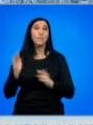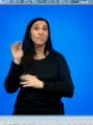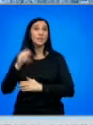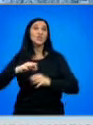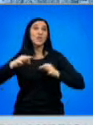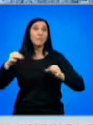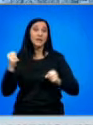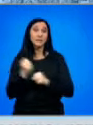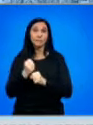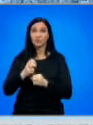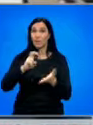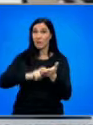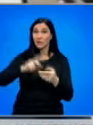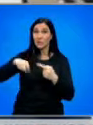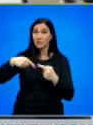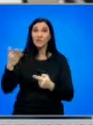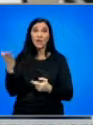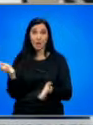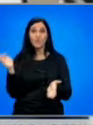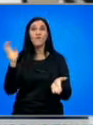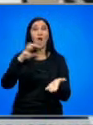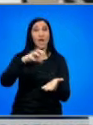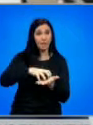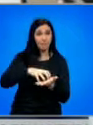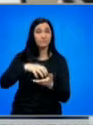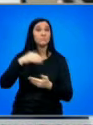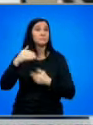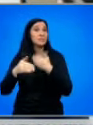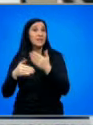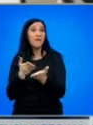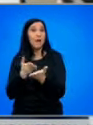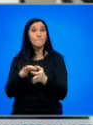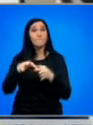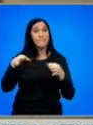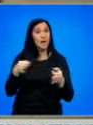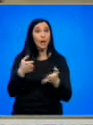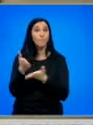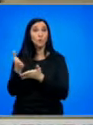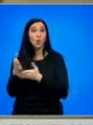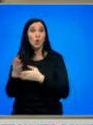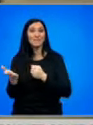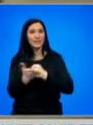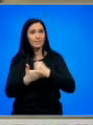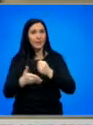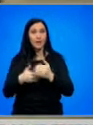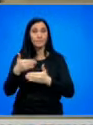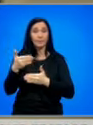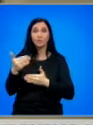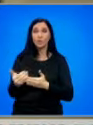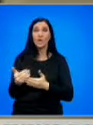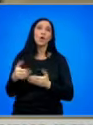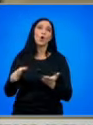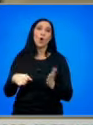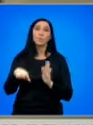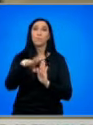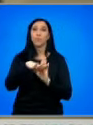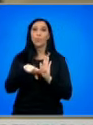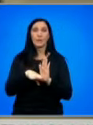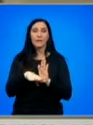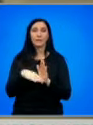за развитие и неговия екип. Следва мярка в посока земеделие. Предстои от оперативната програма